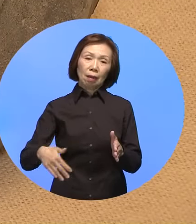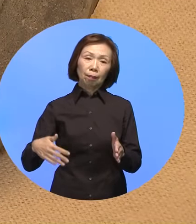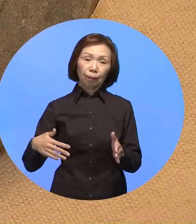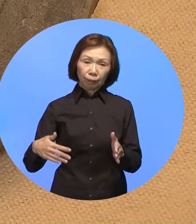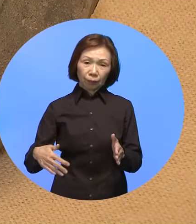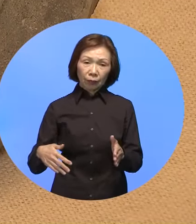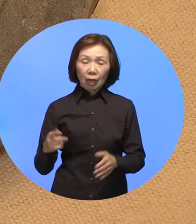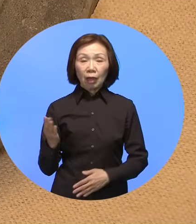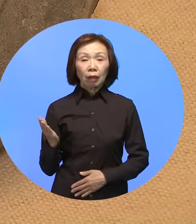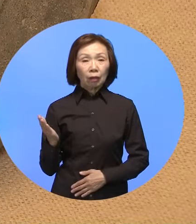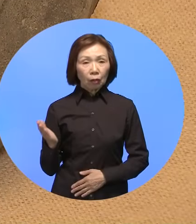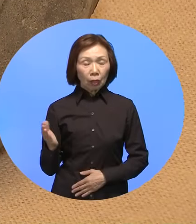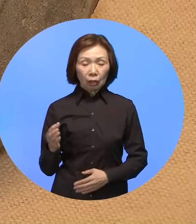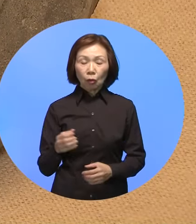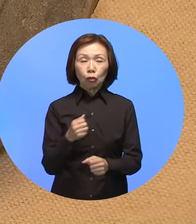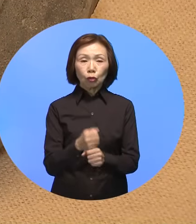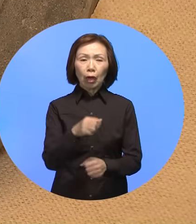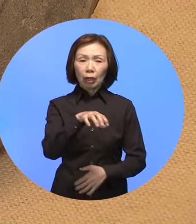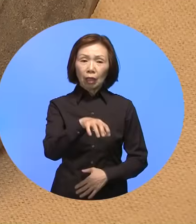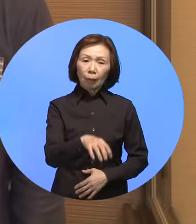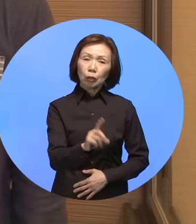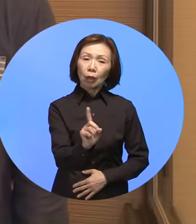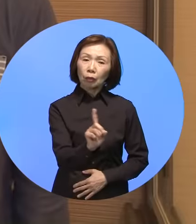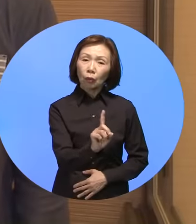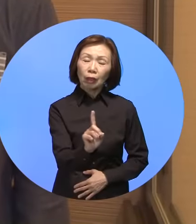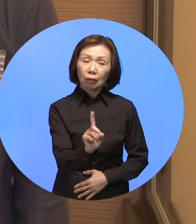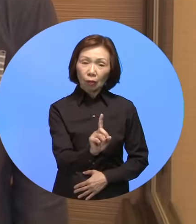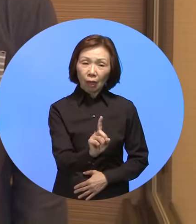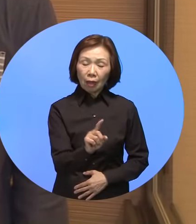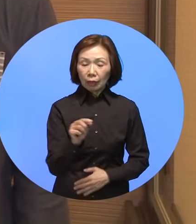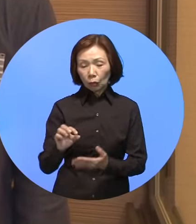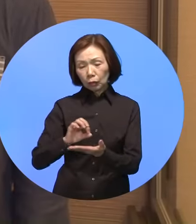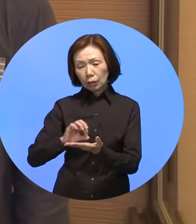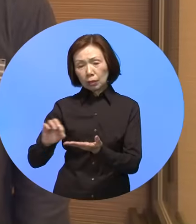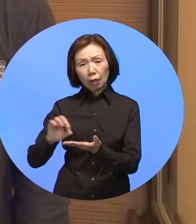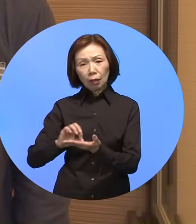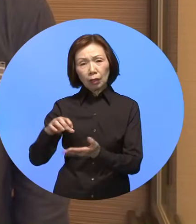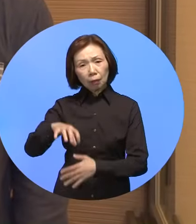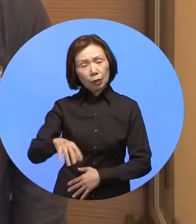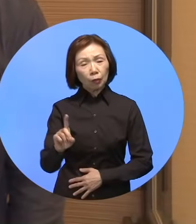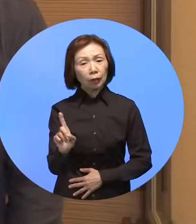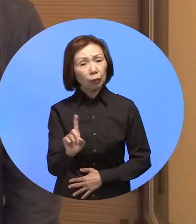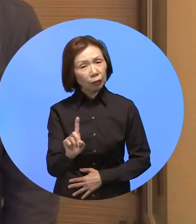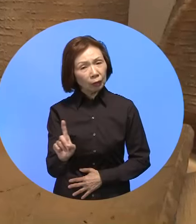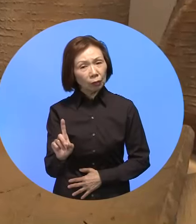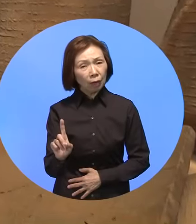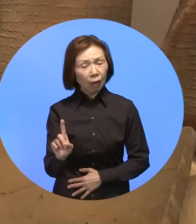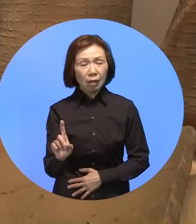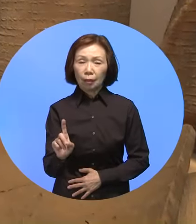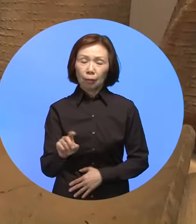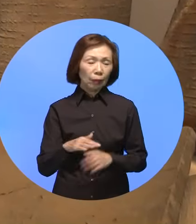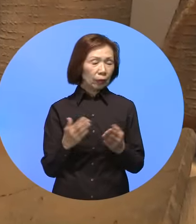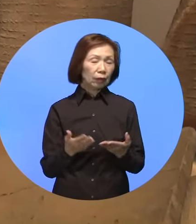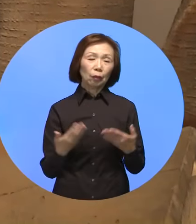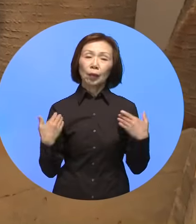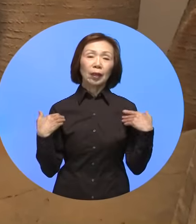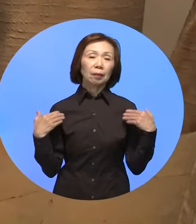どこで作られたのかどこで使われるのかそういうことが分かっておりません